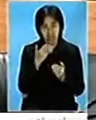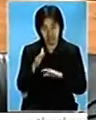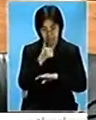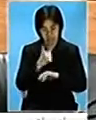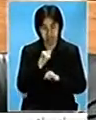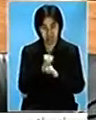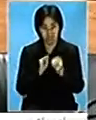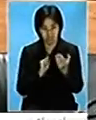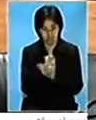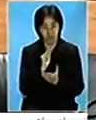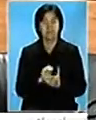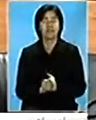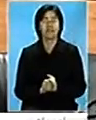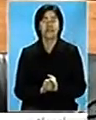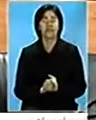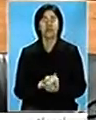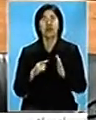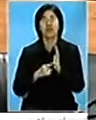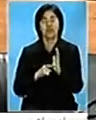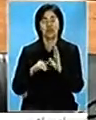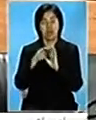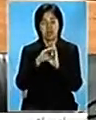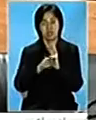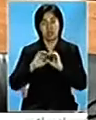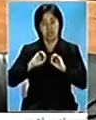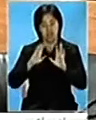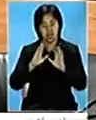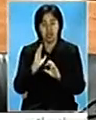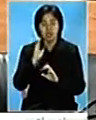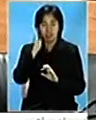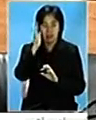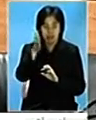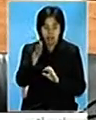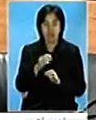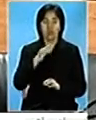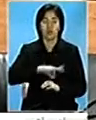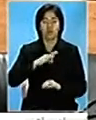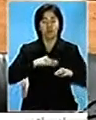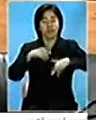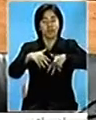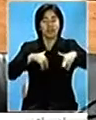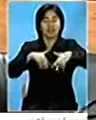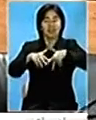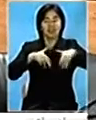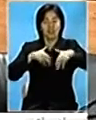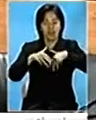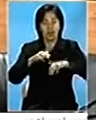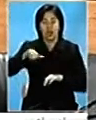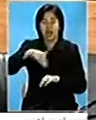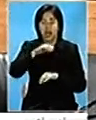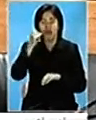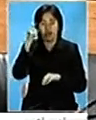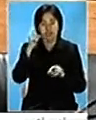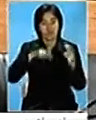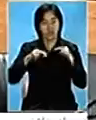องชี้กำหนดทิศทางความเป็นไปของความรู้สึกของพี่น้องประชาชนในความเข้าใจของการปกครอง